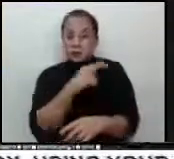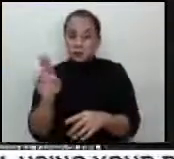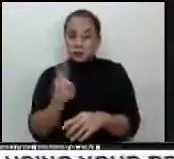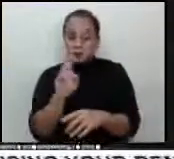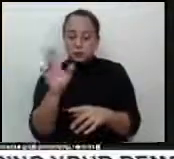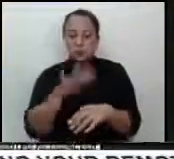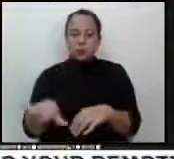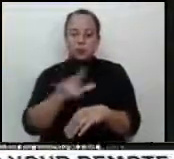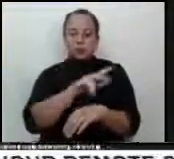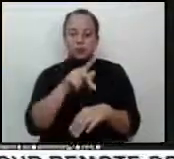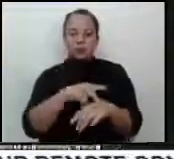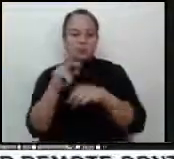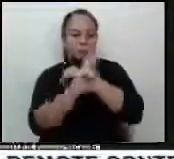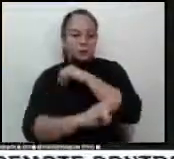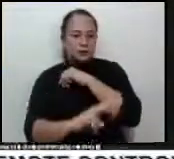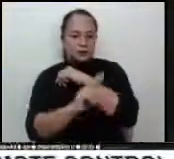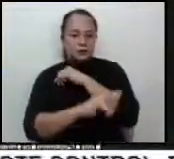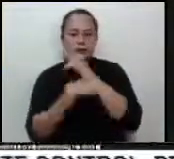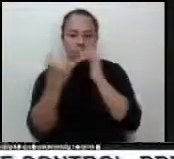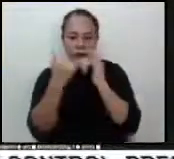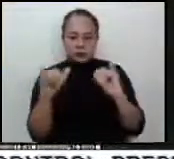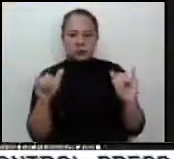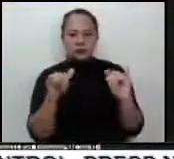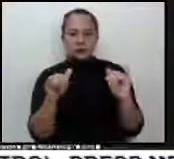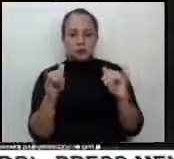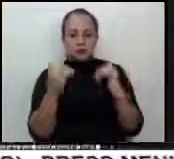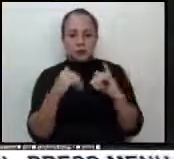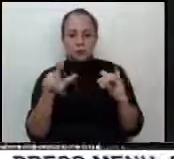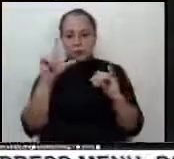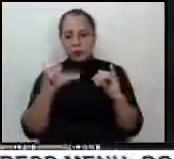na nananatiling low